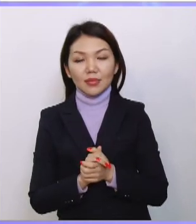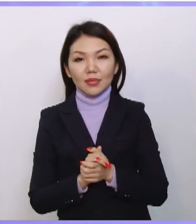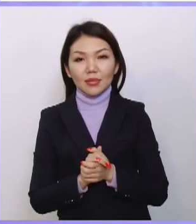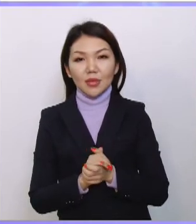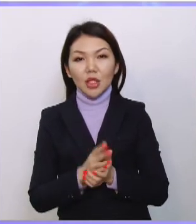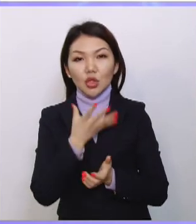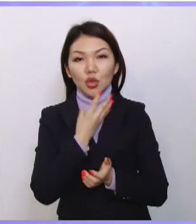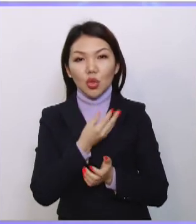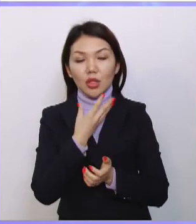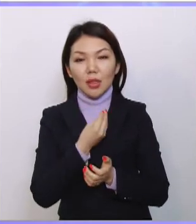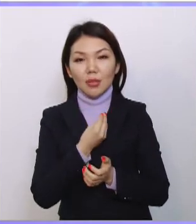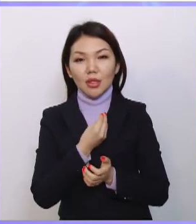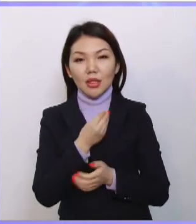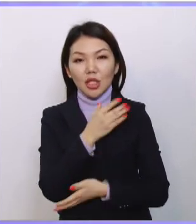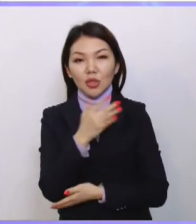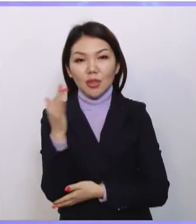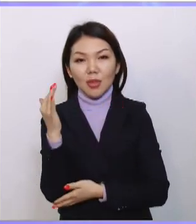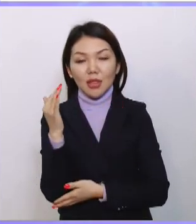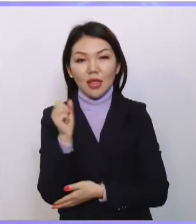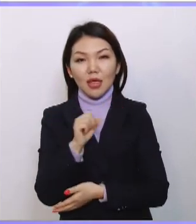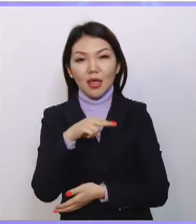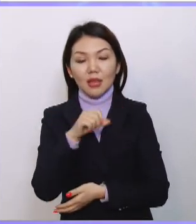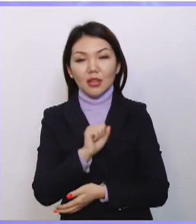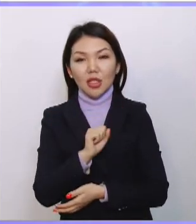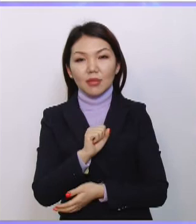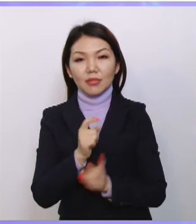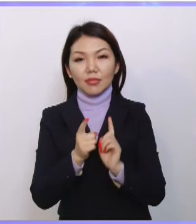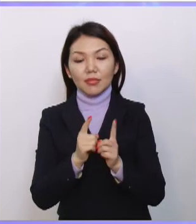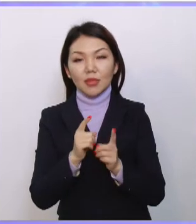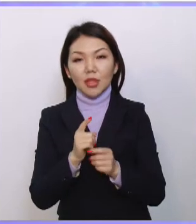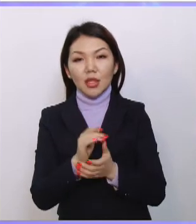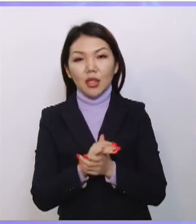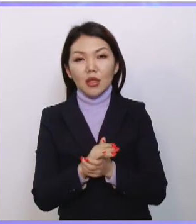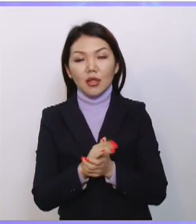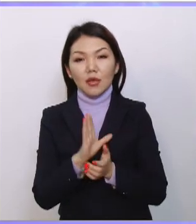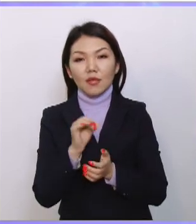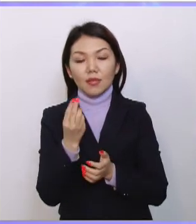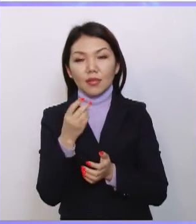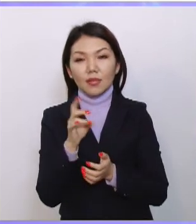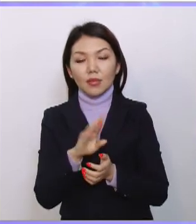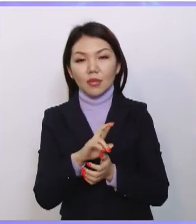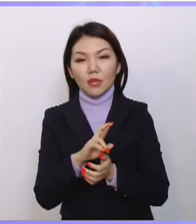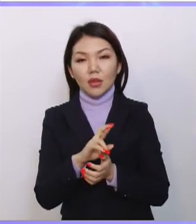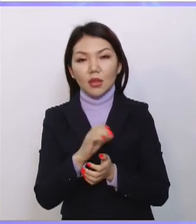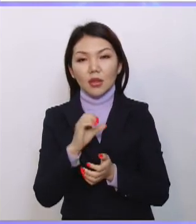Чоң атамдын жемиш багында алча, алмурут, өрүк, кара өрүк бактары